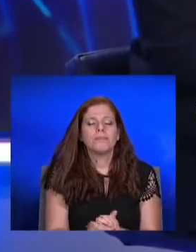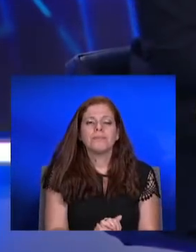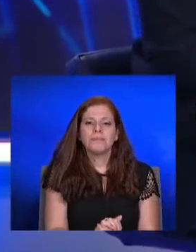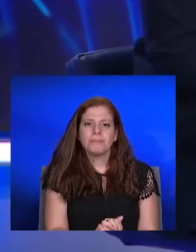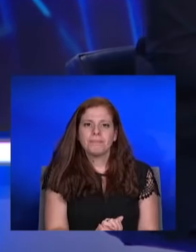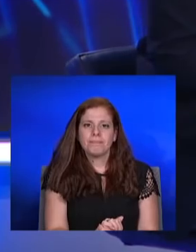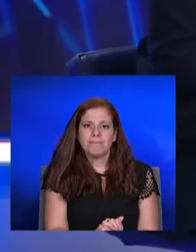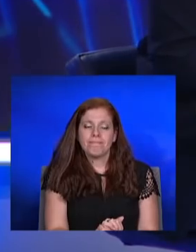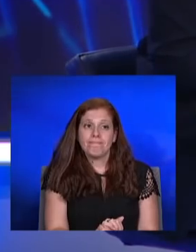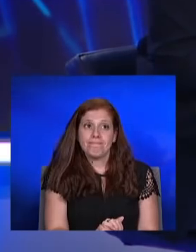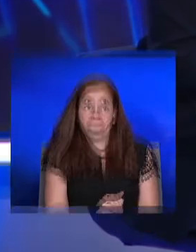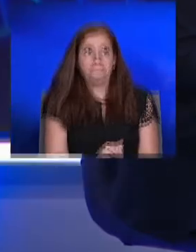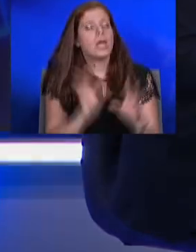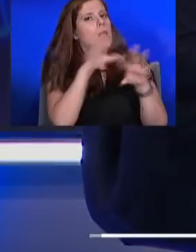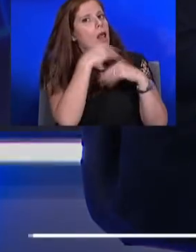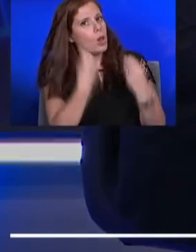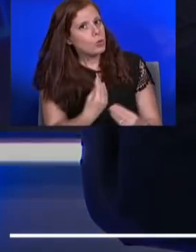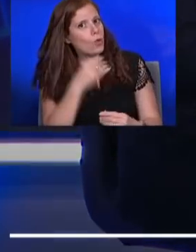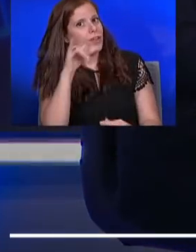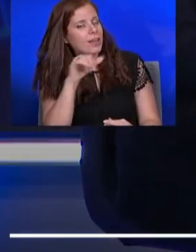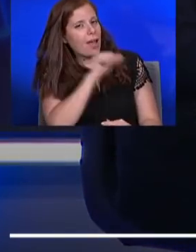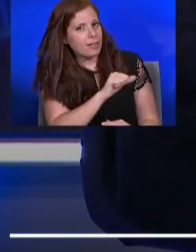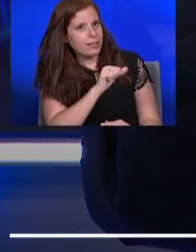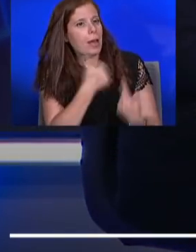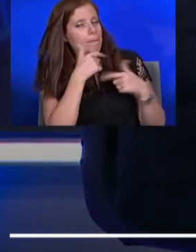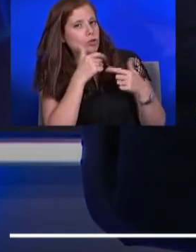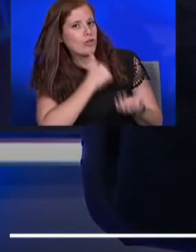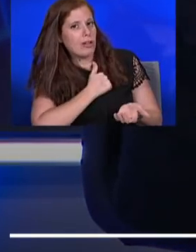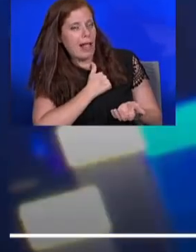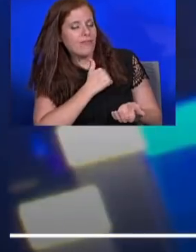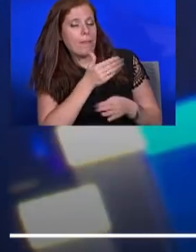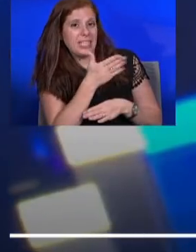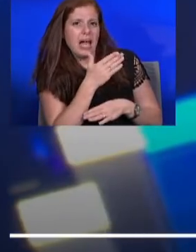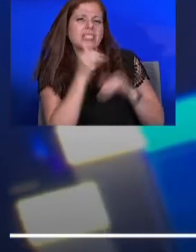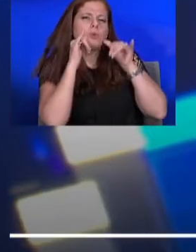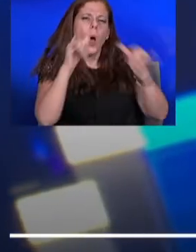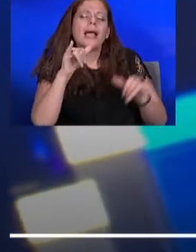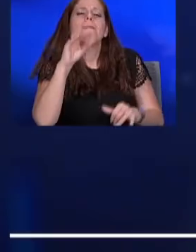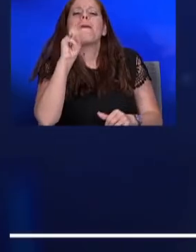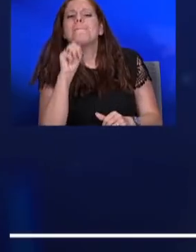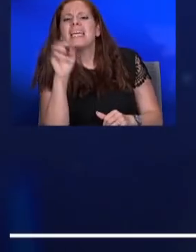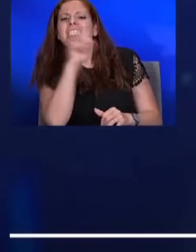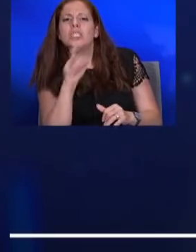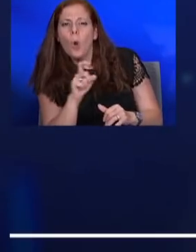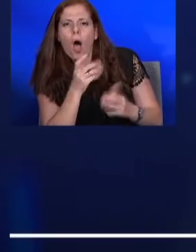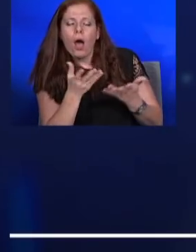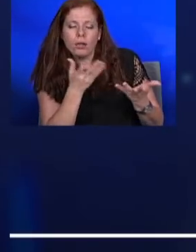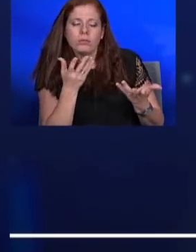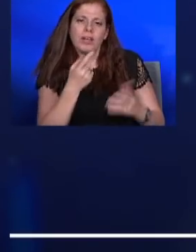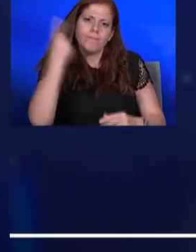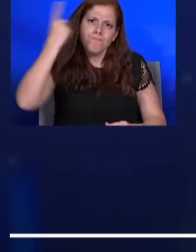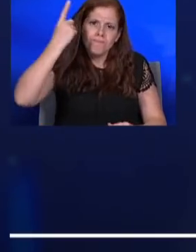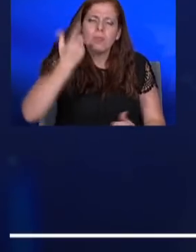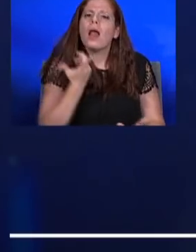לילה טוב, יאיר אטינגר, פרשן דת ומדינה. לילה טוב. אז הם צועקים שמיקי זוהר ומנופפים באצבע, למה דווקא מול הליכוד?